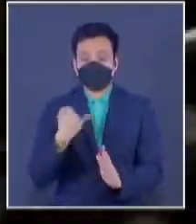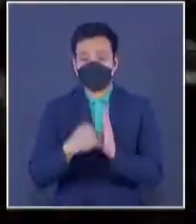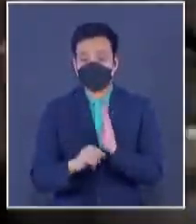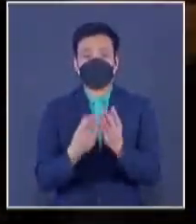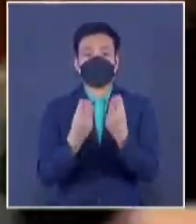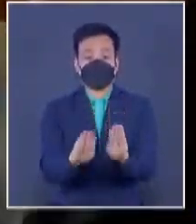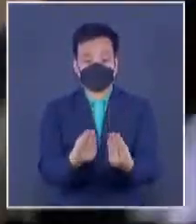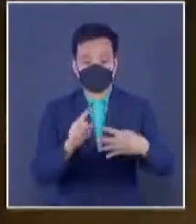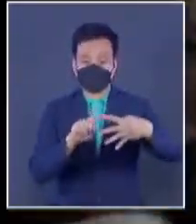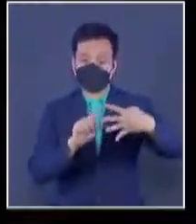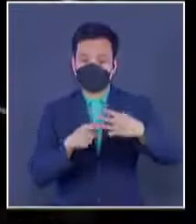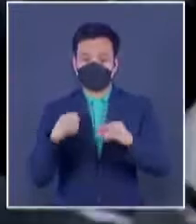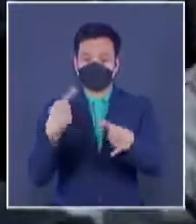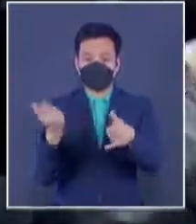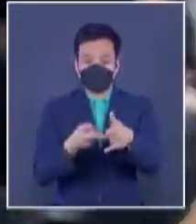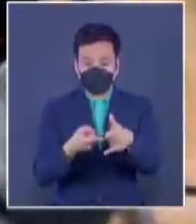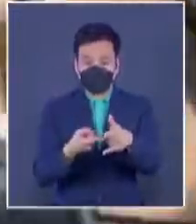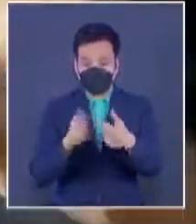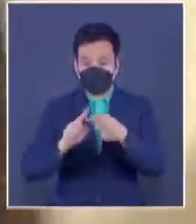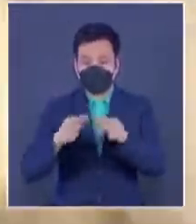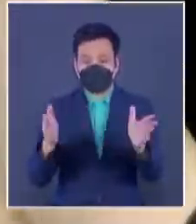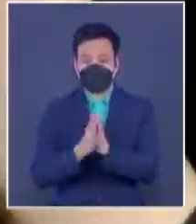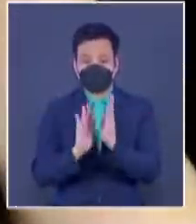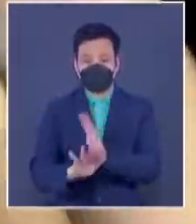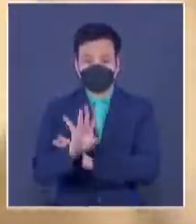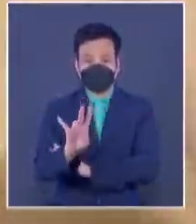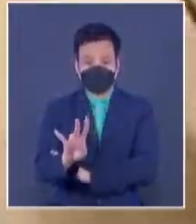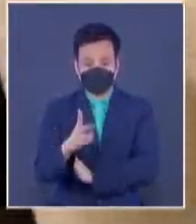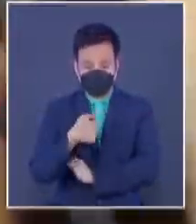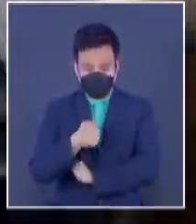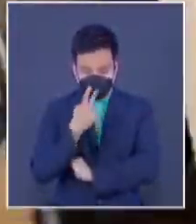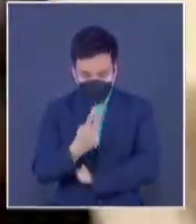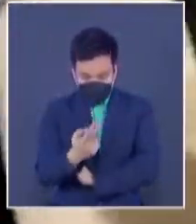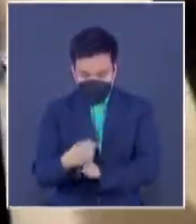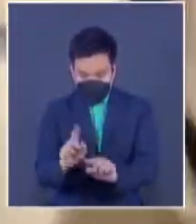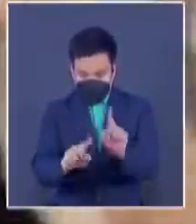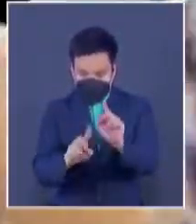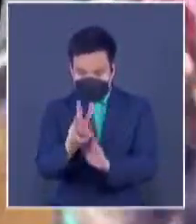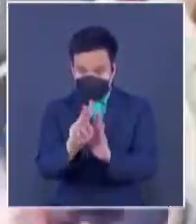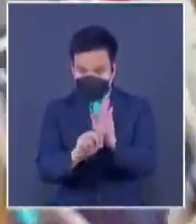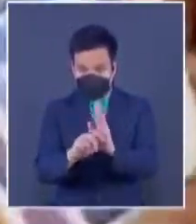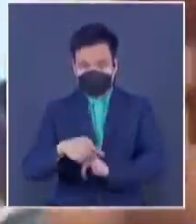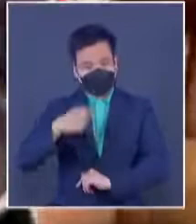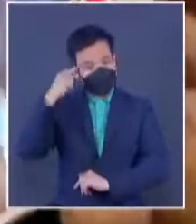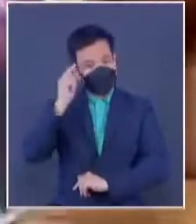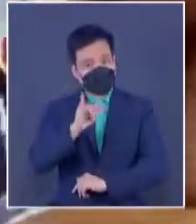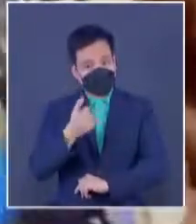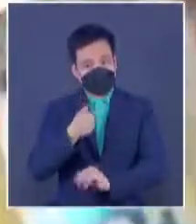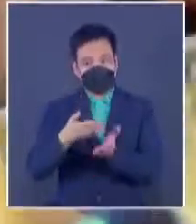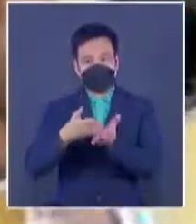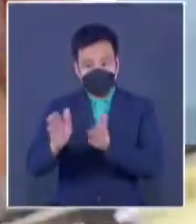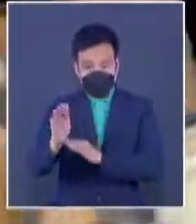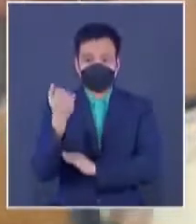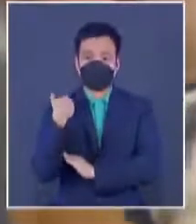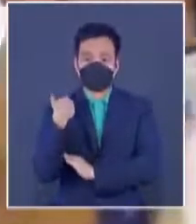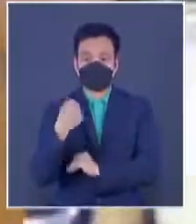ม7คนเนี่ยนะครับซึ่งจะมีการพิจารณาโทษทางวินัยร้ายแรงก็จะว่าไปว่าอาจจะมีขั้นปลดออกหรือว่าไล่ออกนั้นอันนี้อ